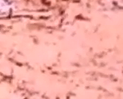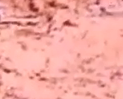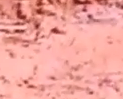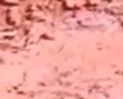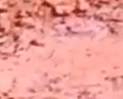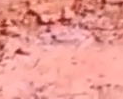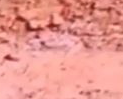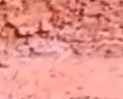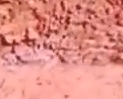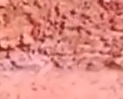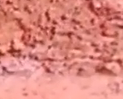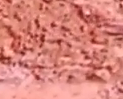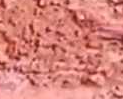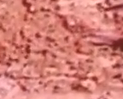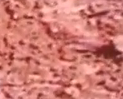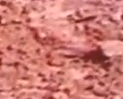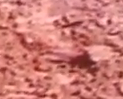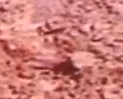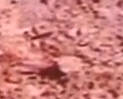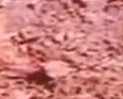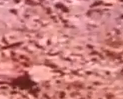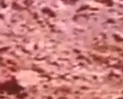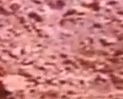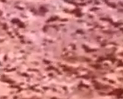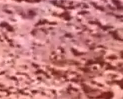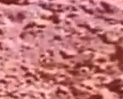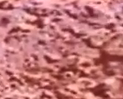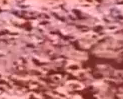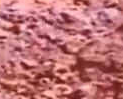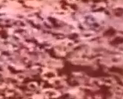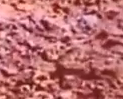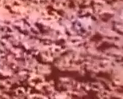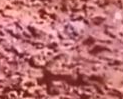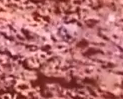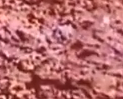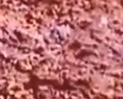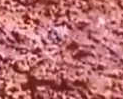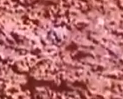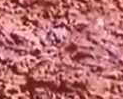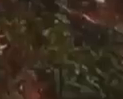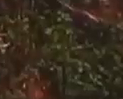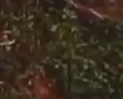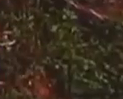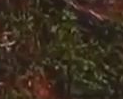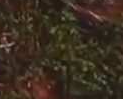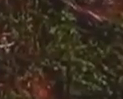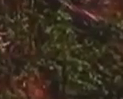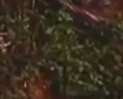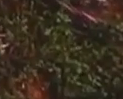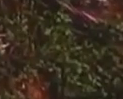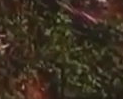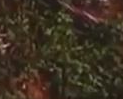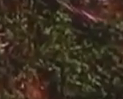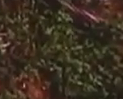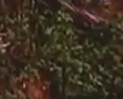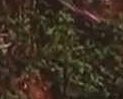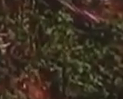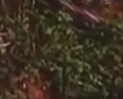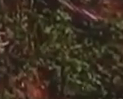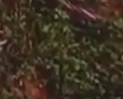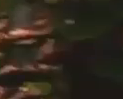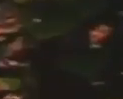RTM jalan keluar masuk sesak ancam keselamatan penduduk Taman UK bistari buat bantahan